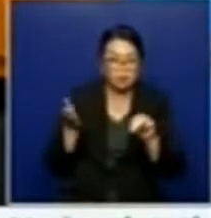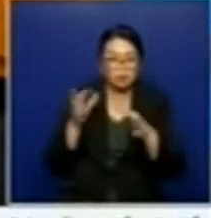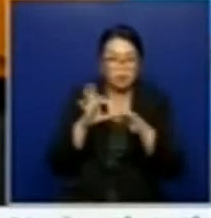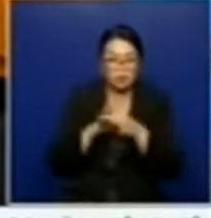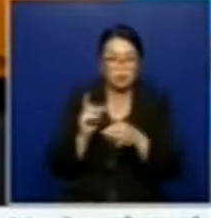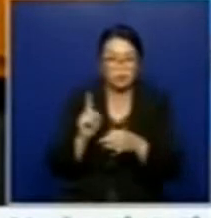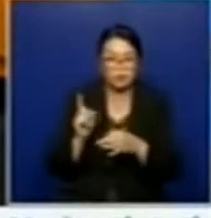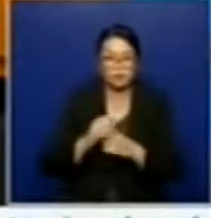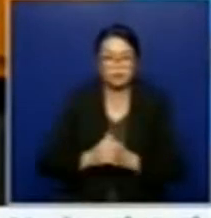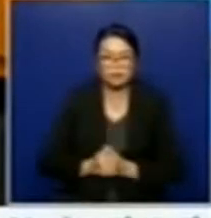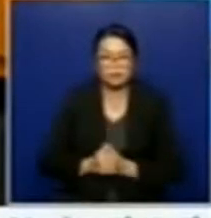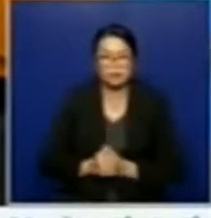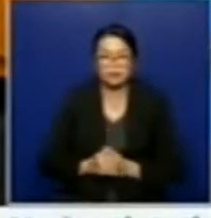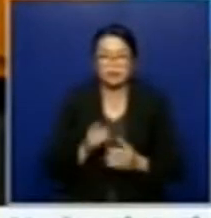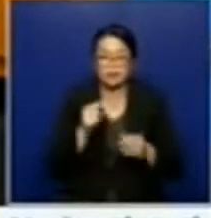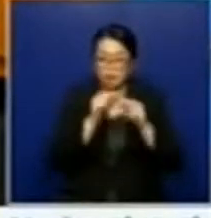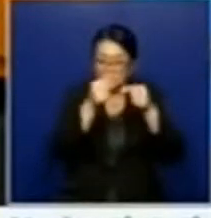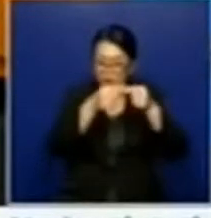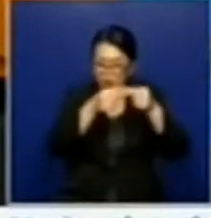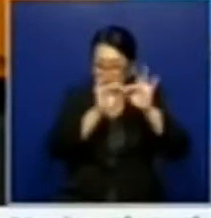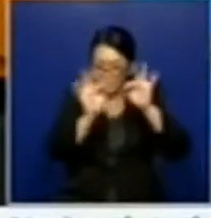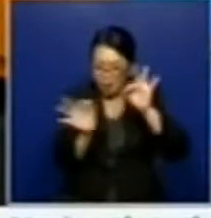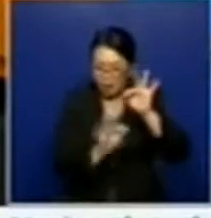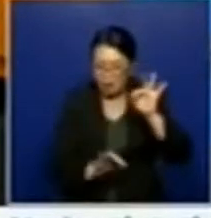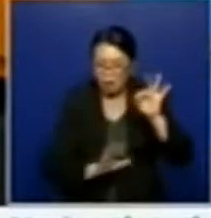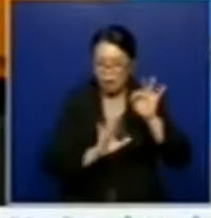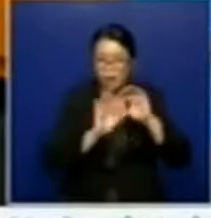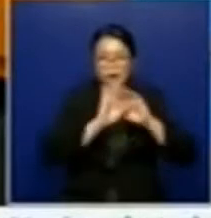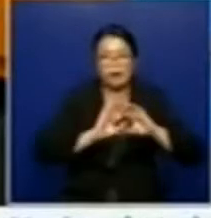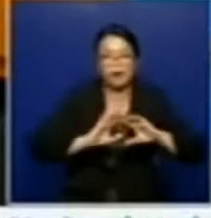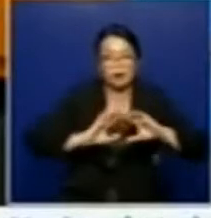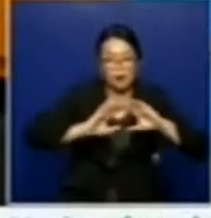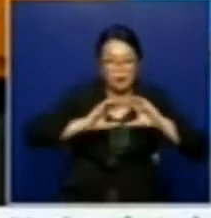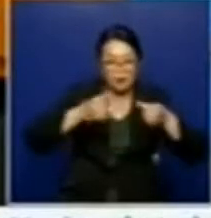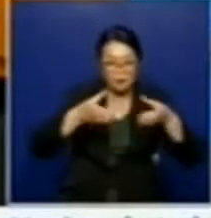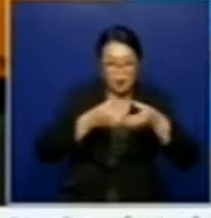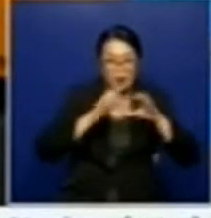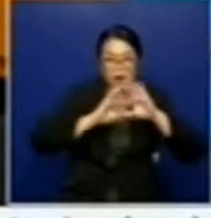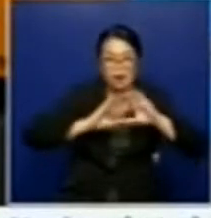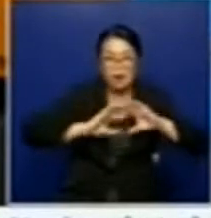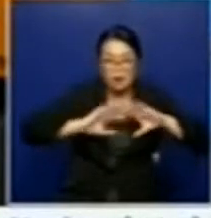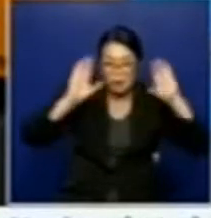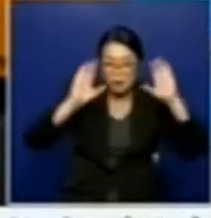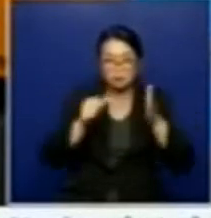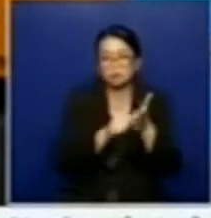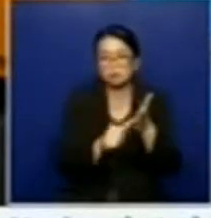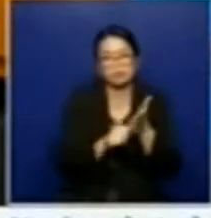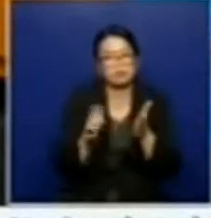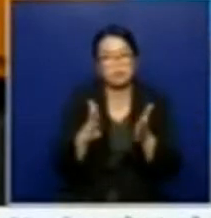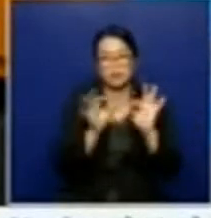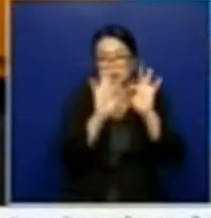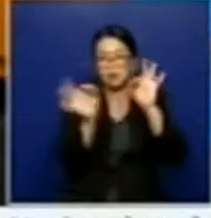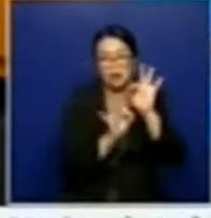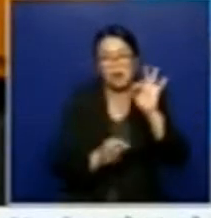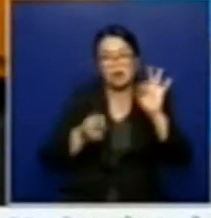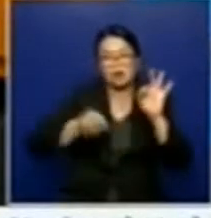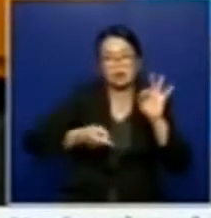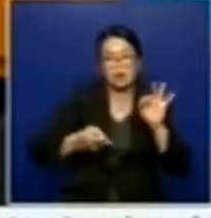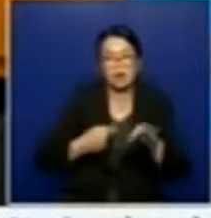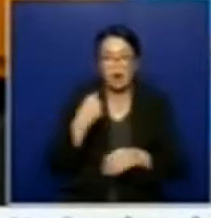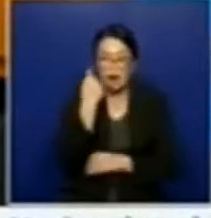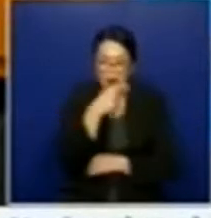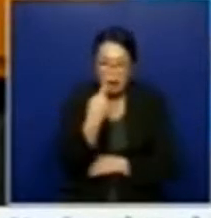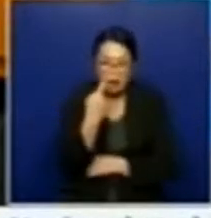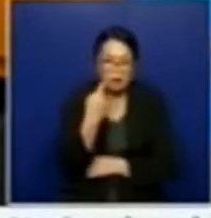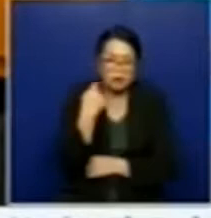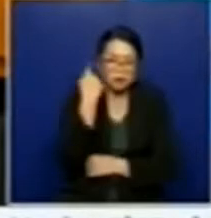ของรัฐบาลพรรคร่วมรัฐบาลครับท่านประธานขอโทษแทบไม่มีการแก้ไขเท่าไหร่ครับเนื้อหาที่ว่าเนี่ยที่บอกว่าใครบ้างที่เป็นค